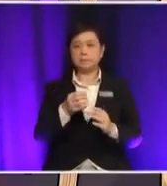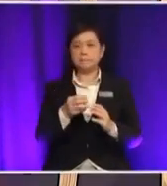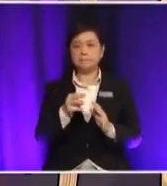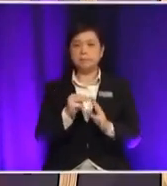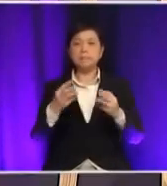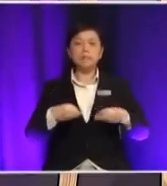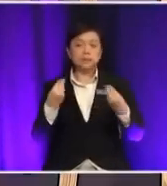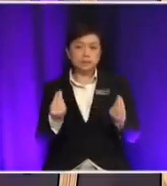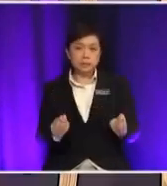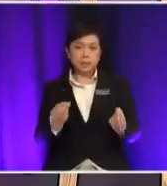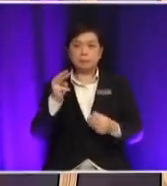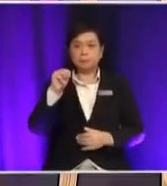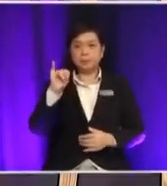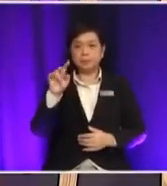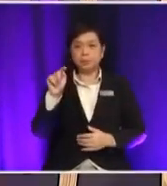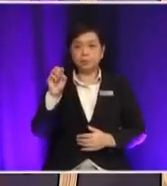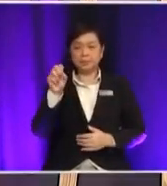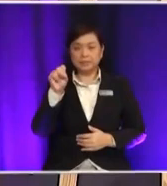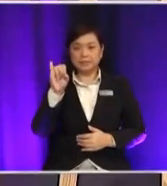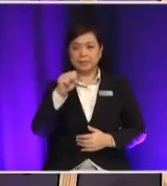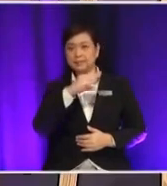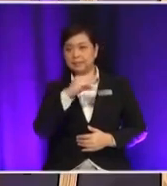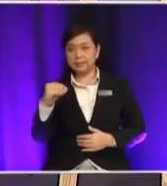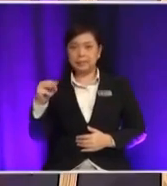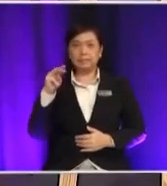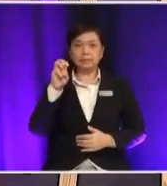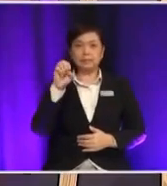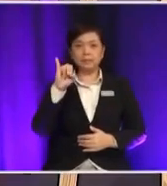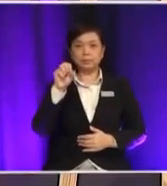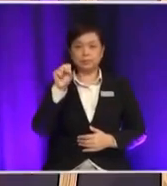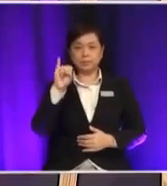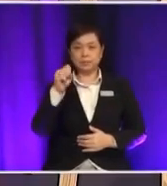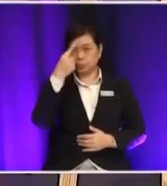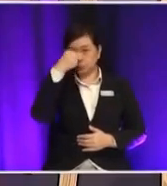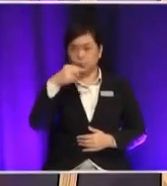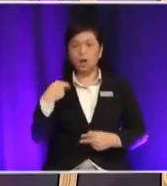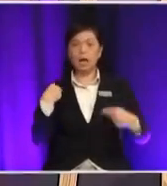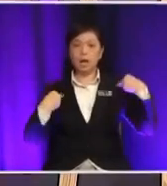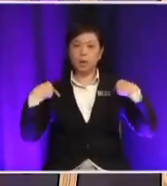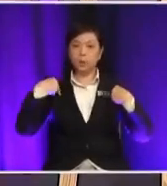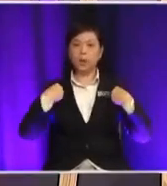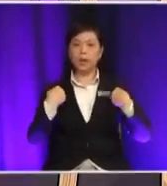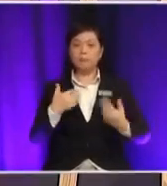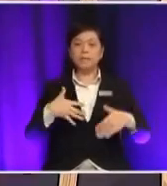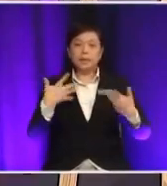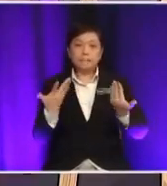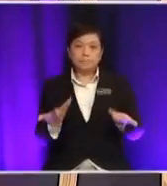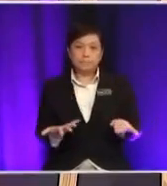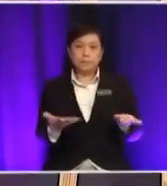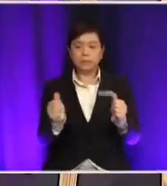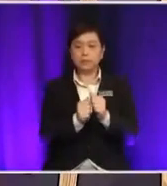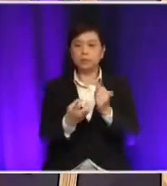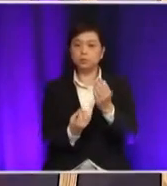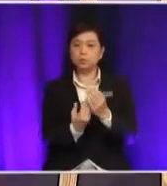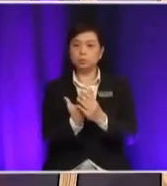mitosis dan meiosis untuk sel hewan Bagaimana dengan sel tumbuhan asu yang inilah guru-guru perlu tekankan